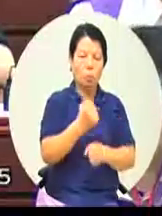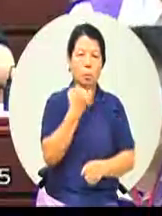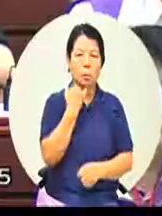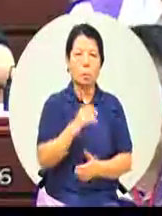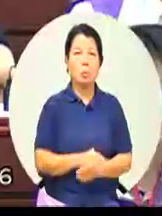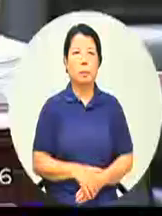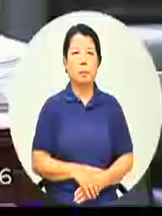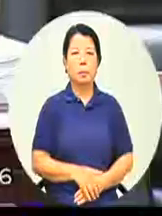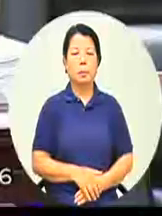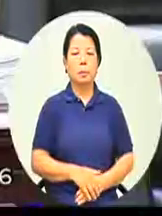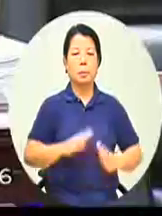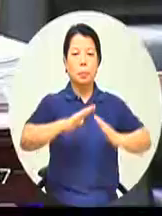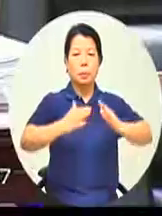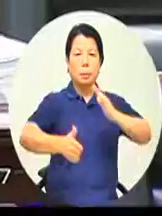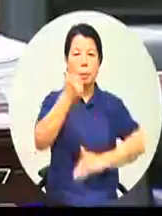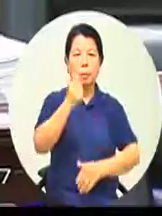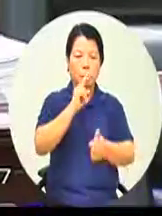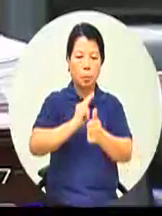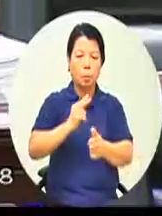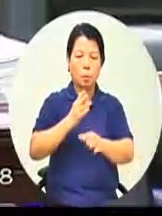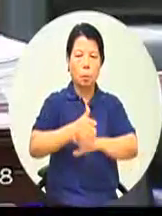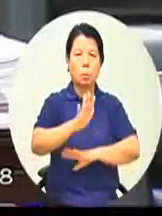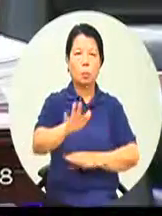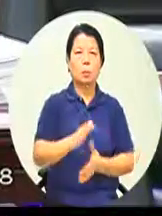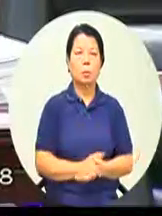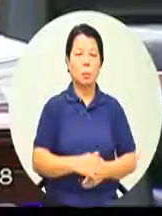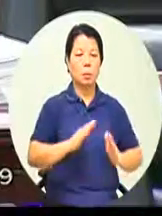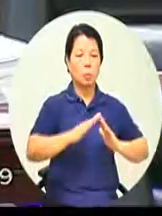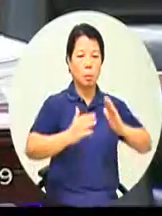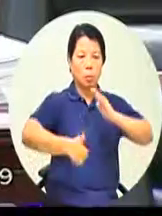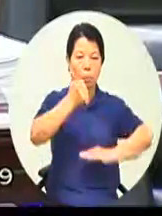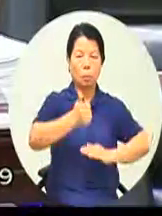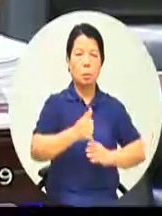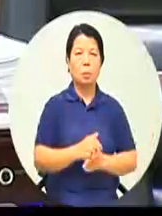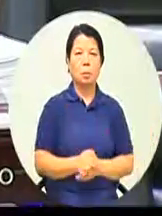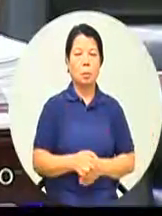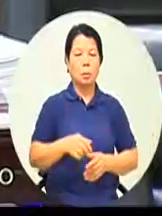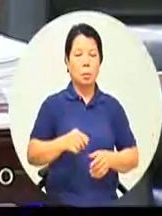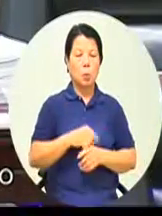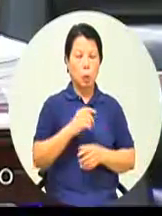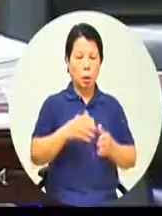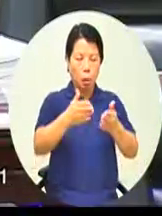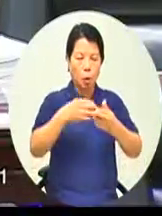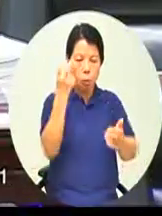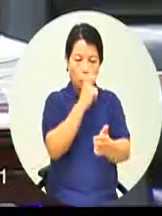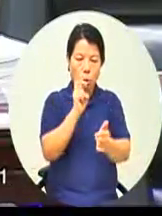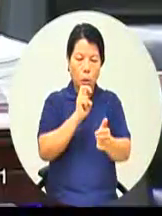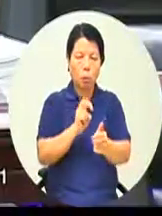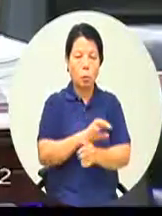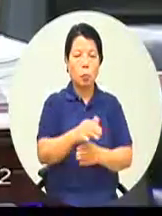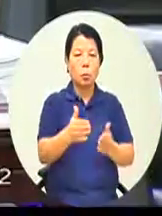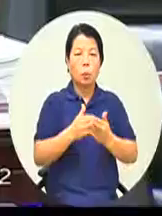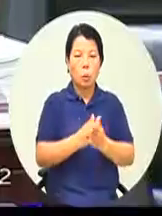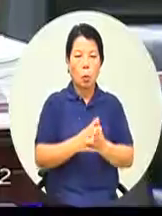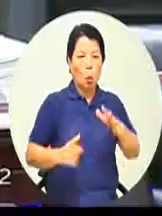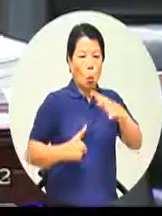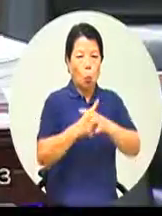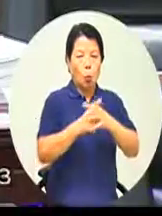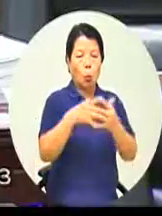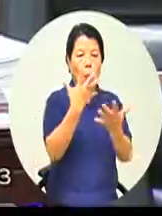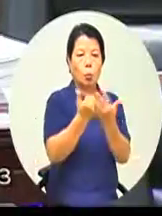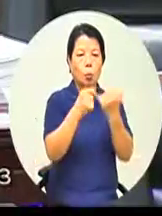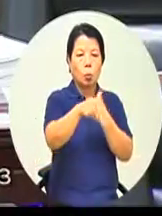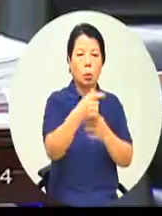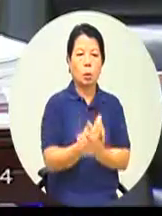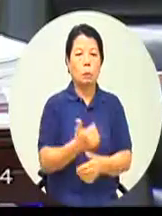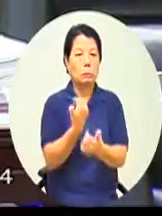告。 对啊，市长安尼交代过，我嘛知影要收啥。市长是要照顾较侪优秀的学生，唔免经过考